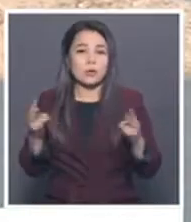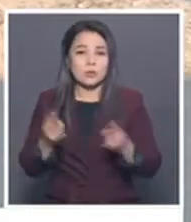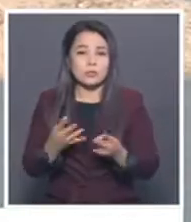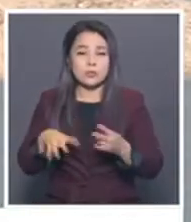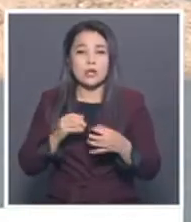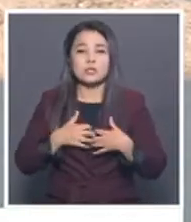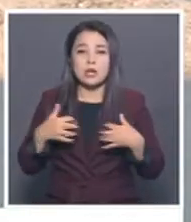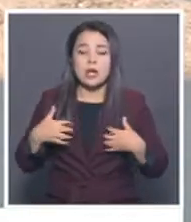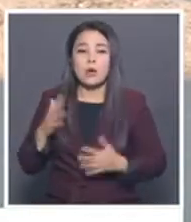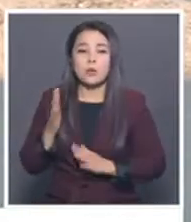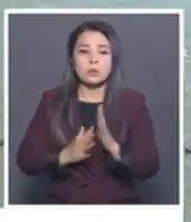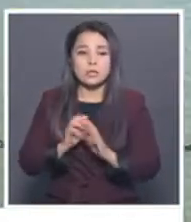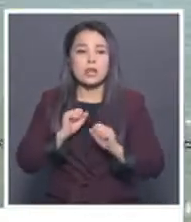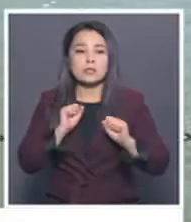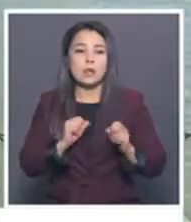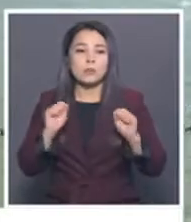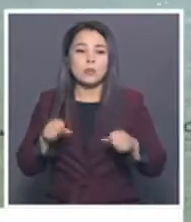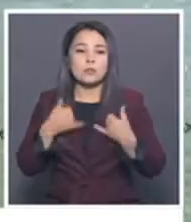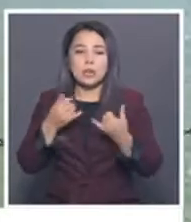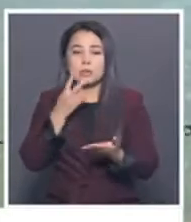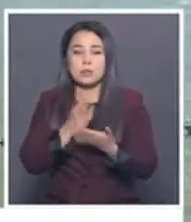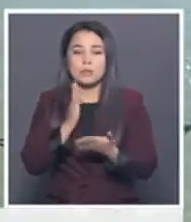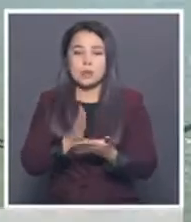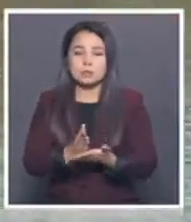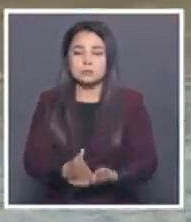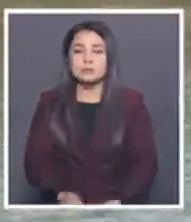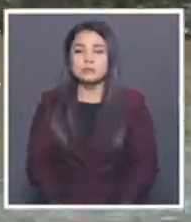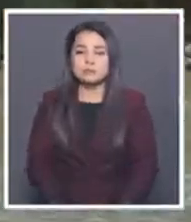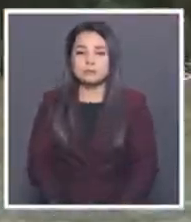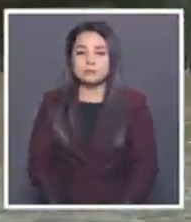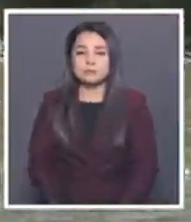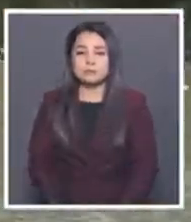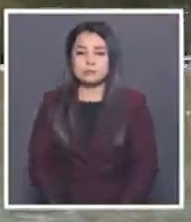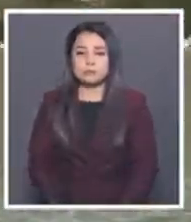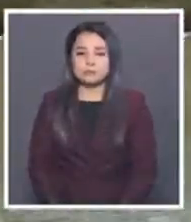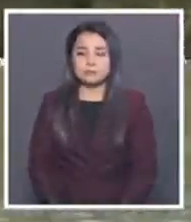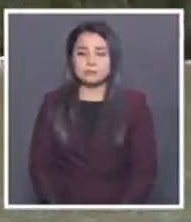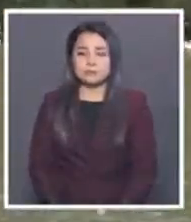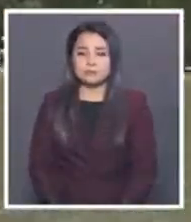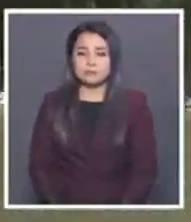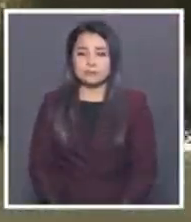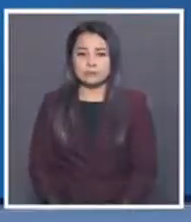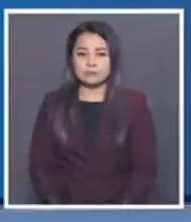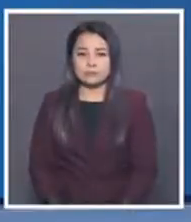жануарлар мен өсімдіктерді сақтап қалуға мүмкіндік береді. Жандос Темірғали, Өнербек Жаңабай, ұлттық арна, Атыраудан.